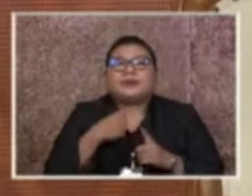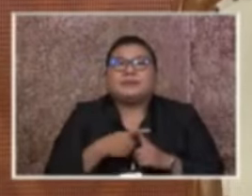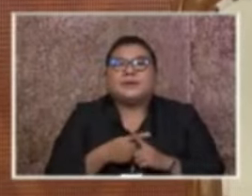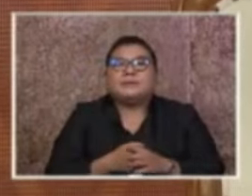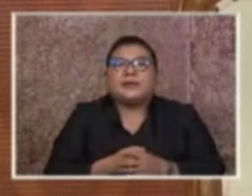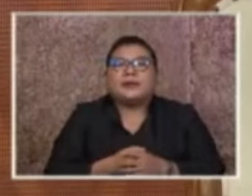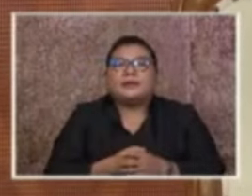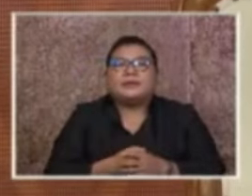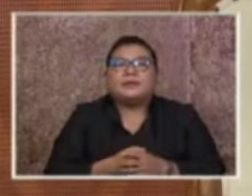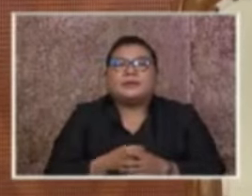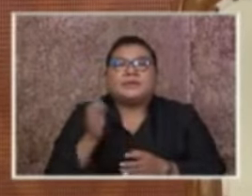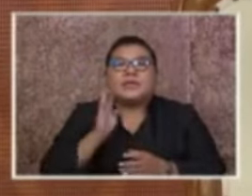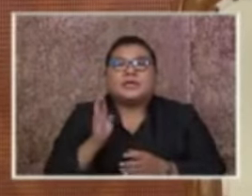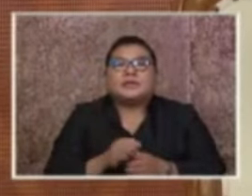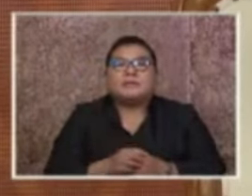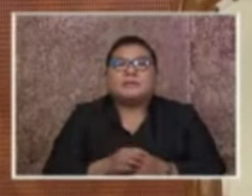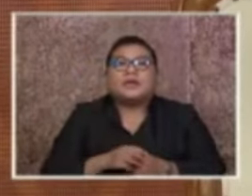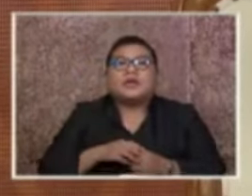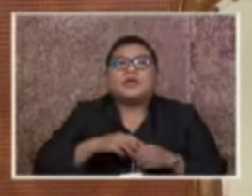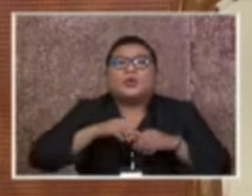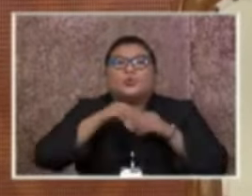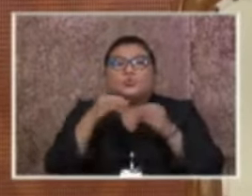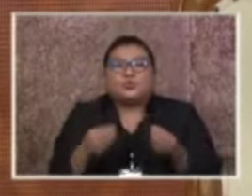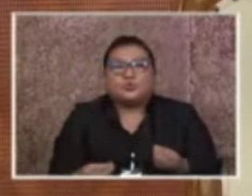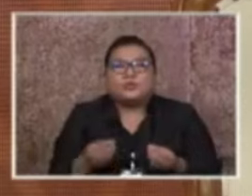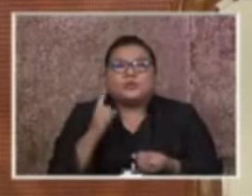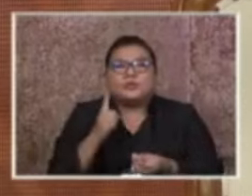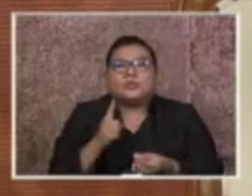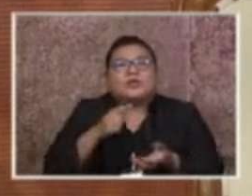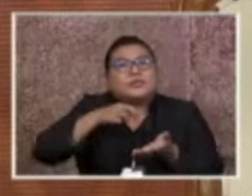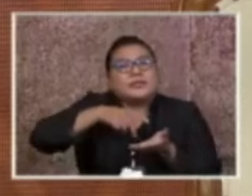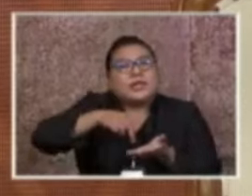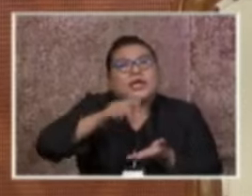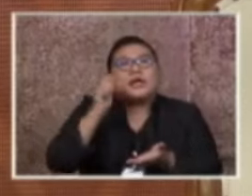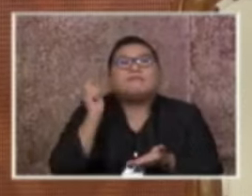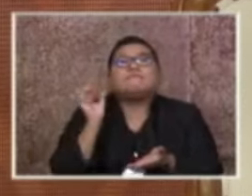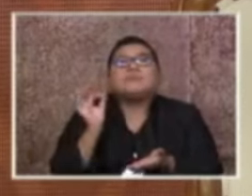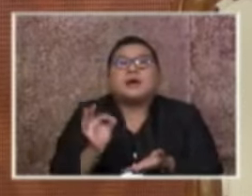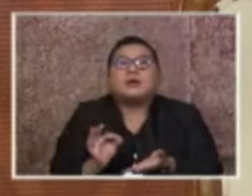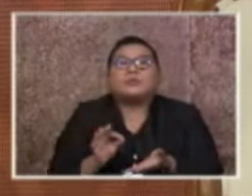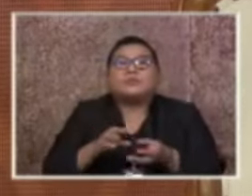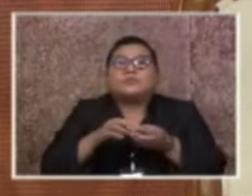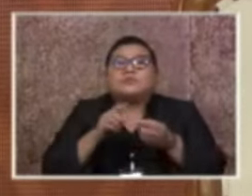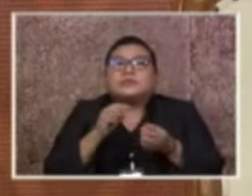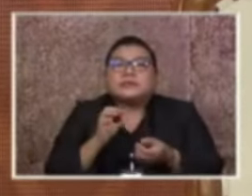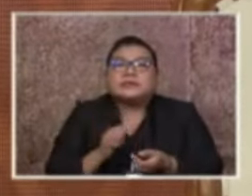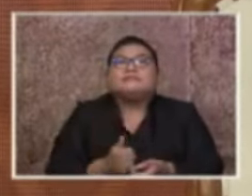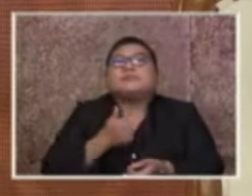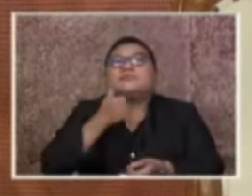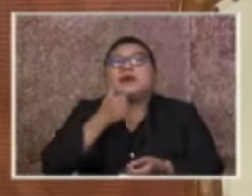pengertiannya jangan sampai rusak sekali jalan itu baru diperbaiki Harus ada